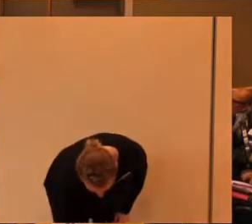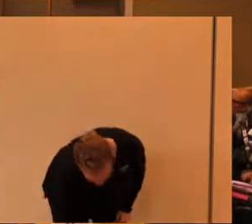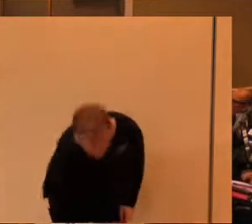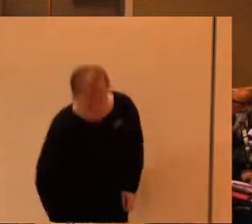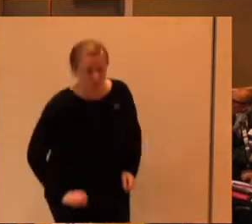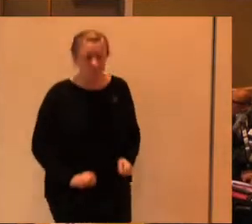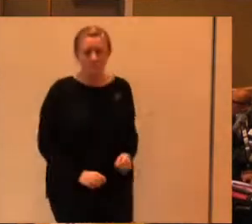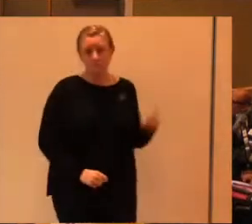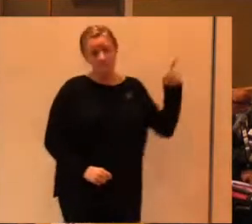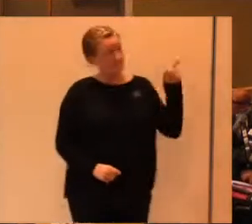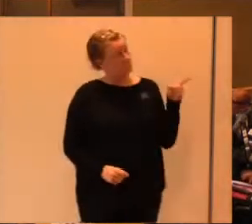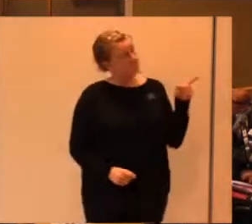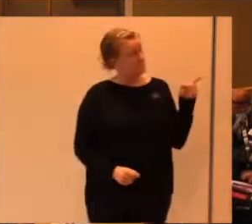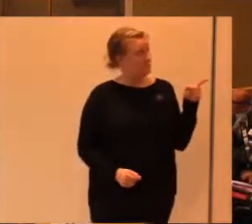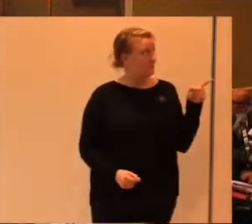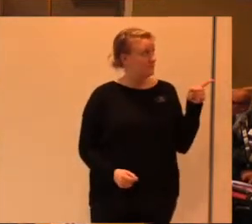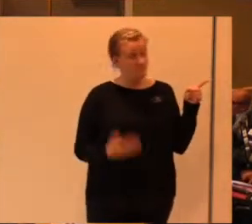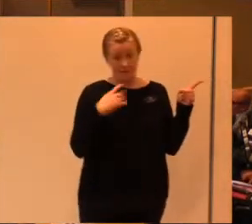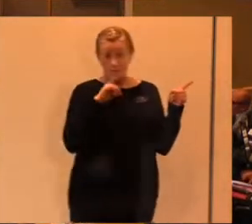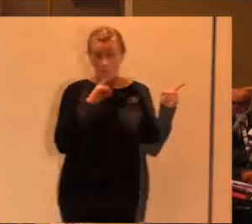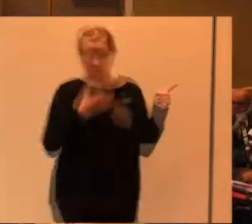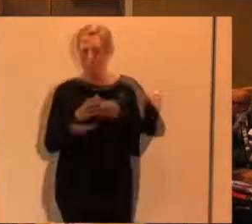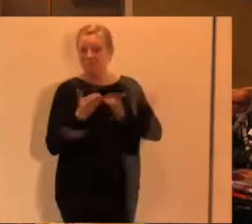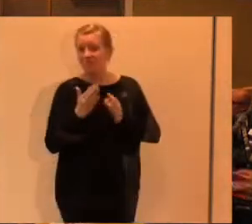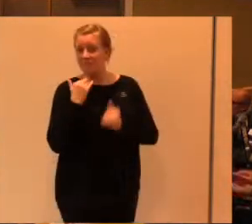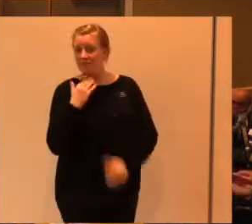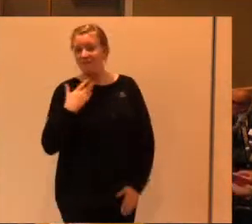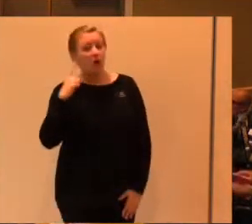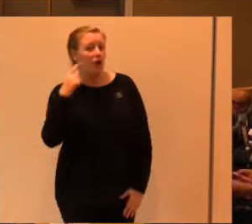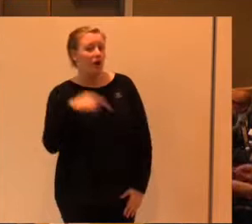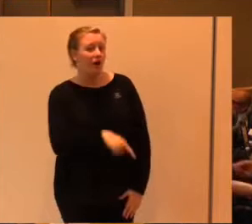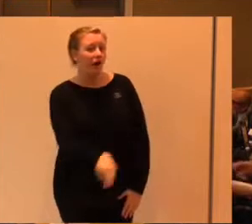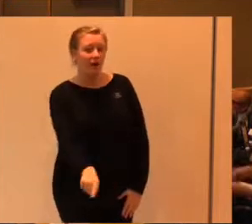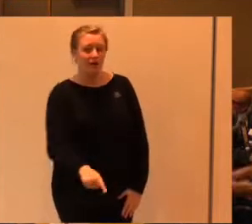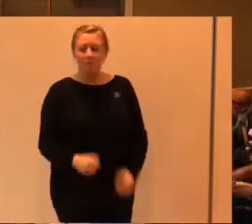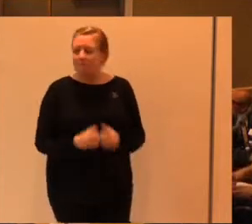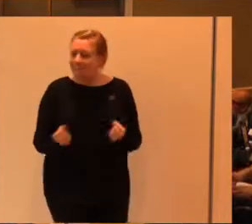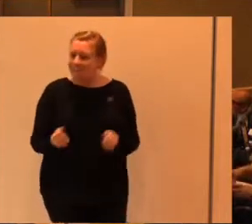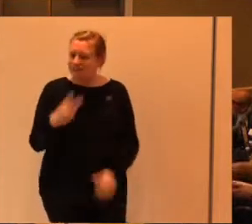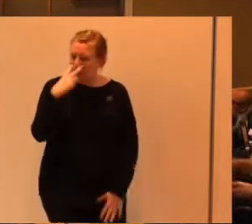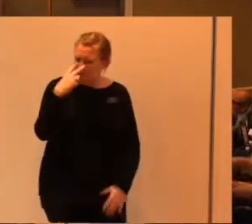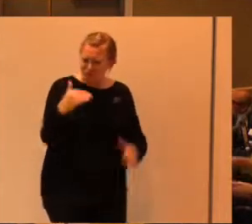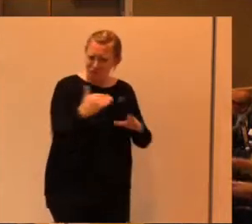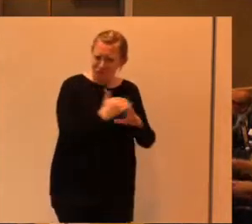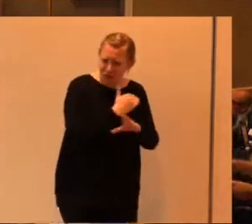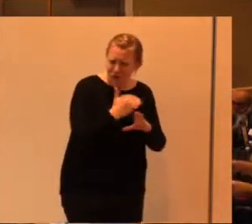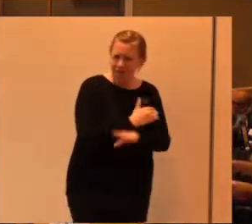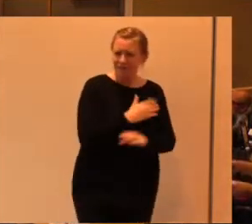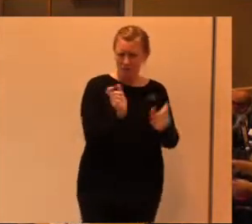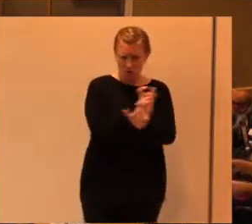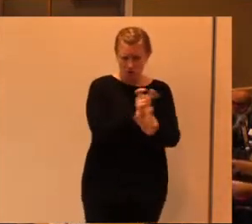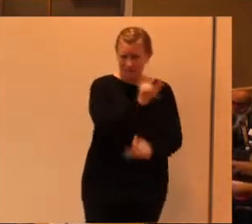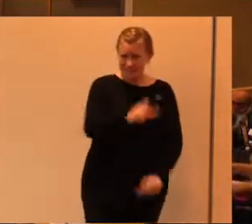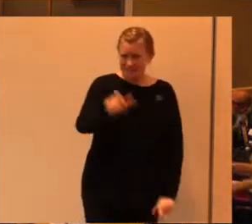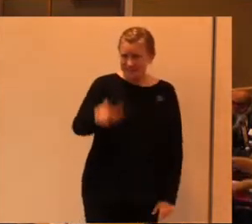Man kan ju säga en del om det här. Har ni några kommentarer? Det här med för synskadade och för dyslektiker och så tänkte jag